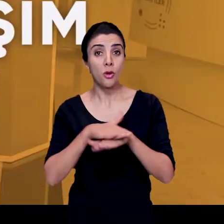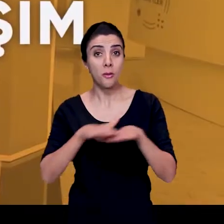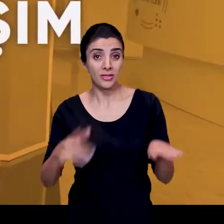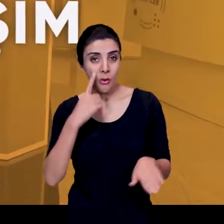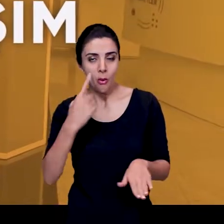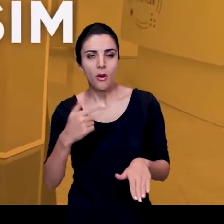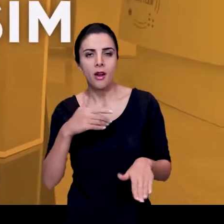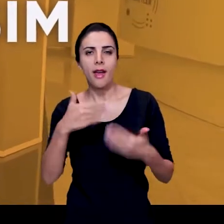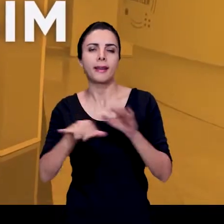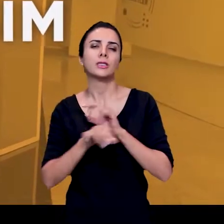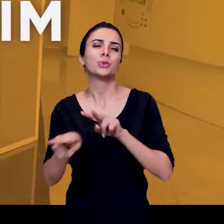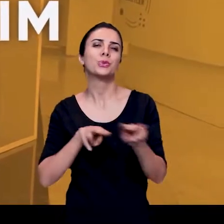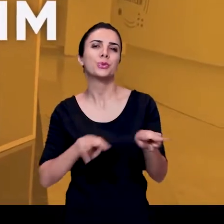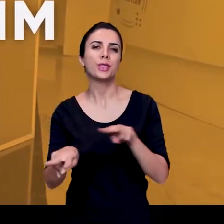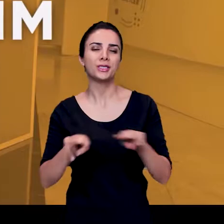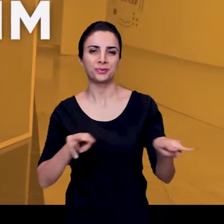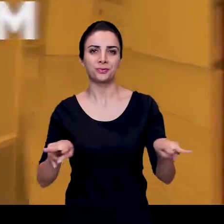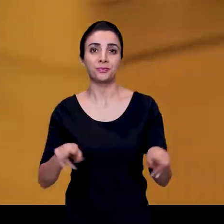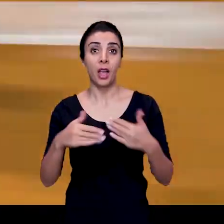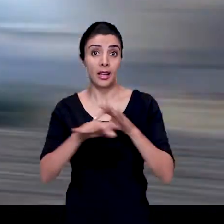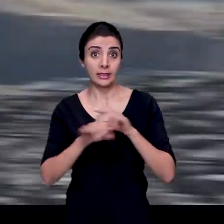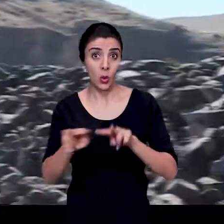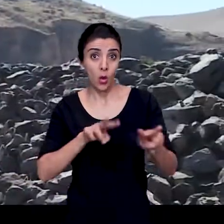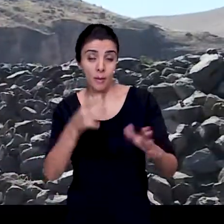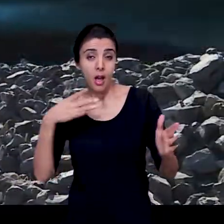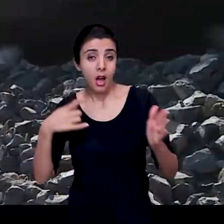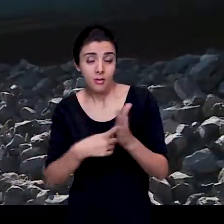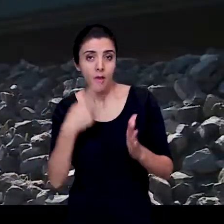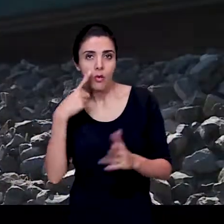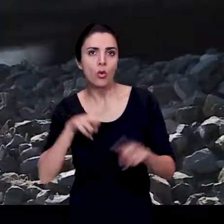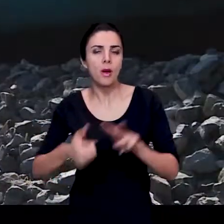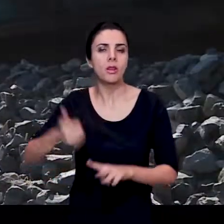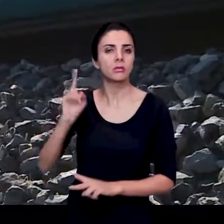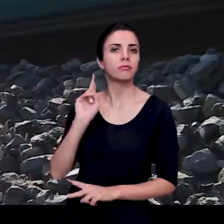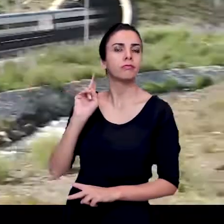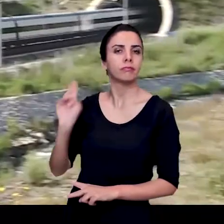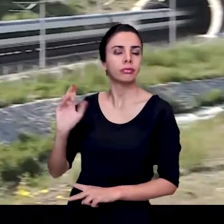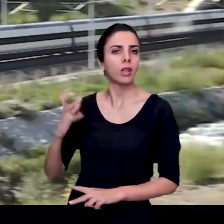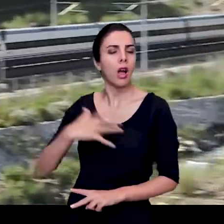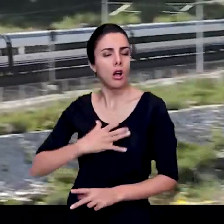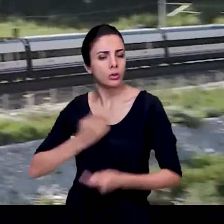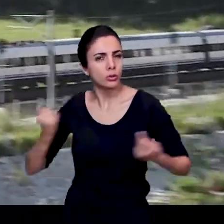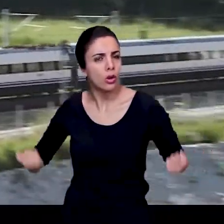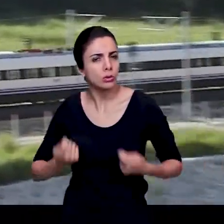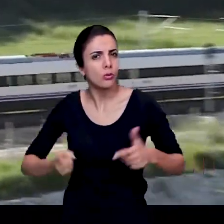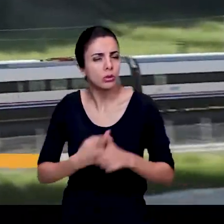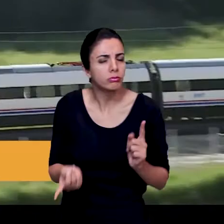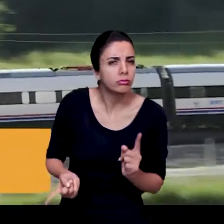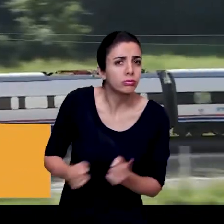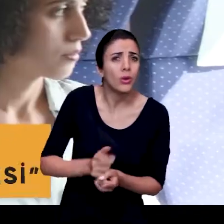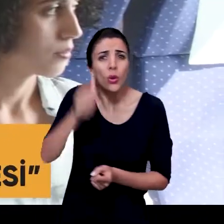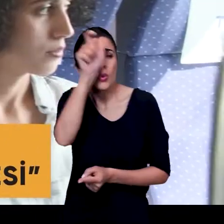Turuncu Masa'yla Engelsiz Ulaşım. Engelsiz ulaşım hedefleriyle Ulaştırma ve Altyapı Bakanlığı tarafından